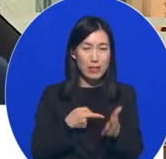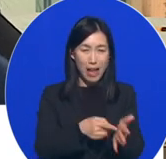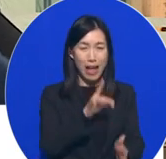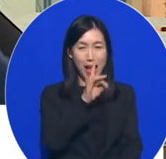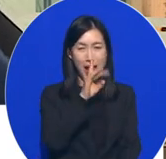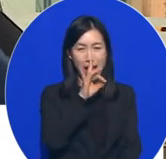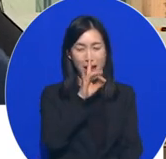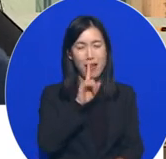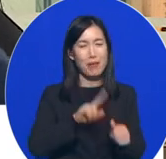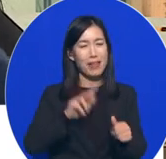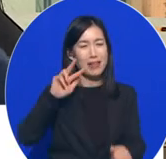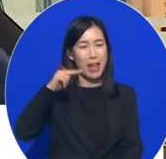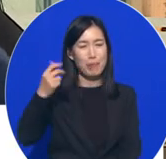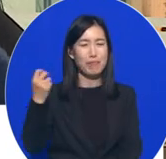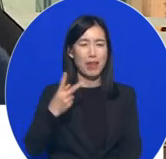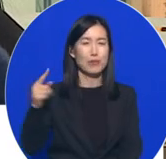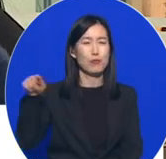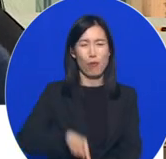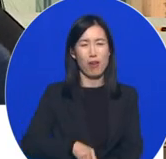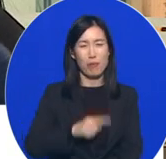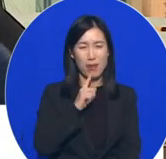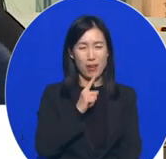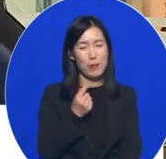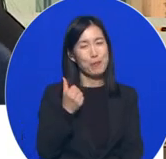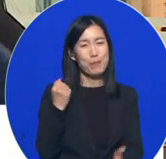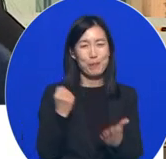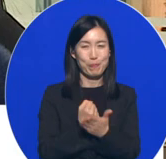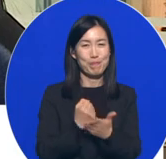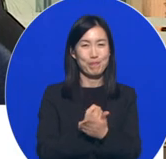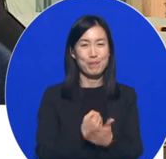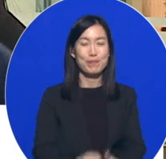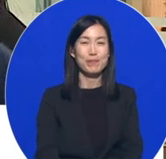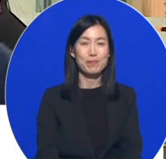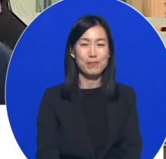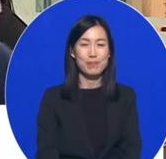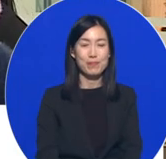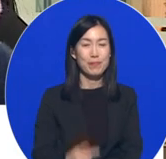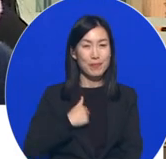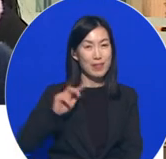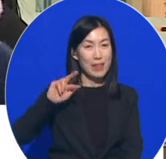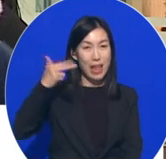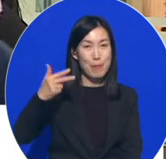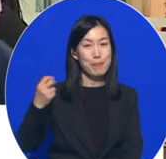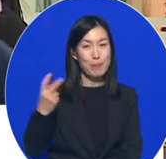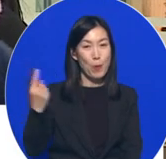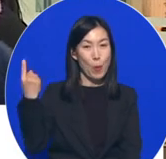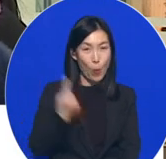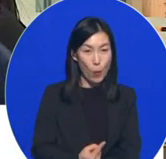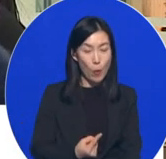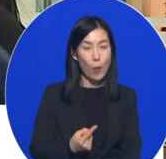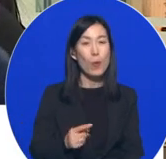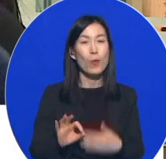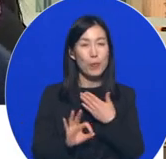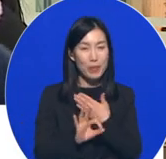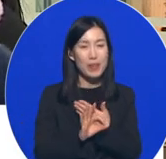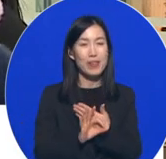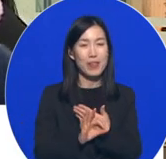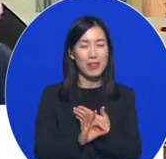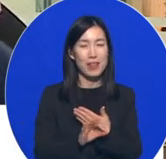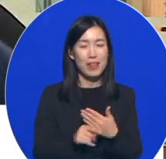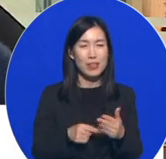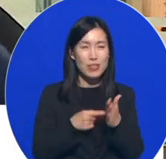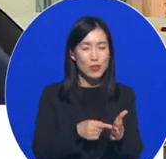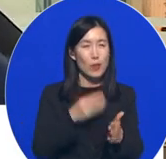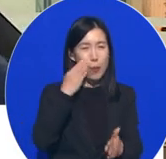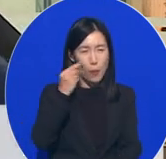된다고 해가지고 다음 주에 다시 오라고 하더라고요 그래서 조금 아쉽긴 한데 다음 주에 다시 왔을 때는 제대로